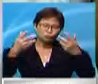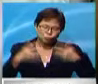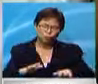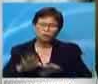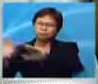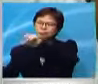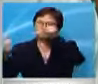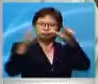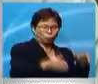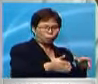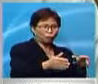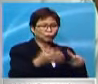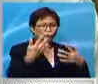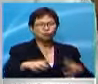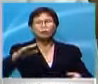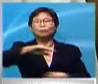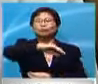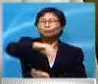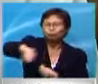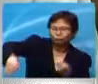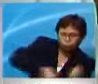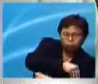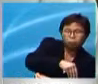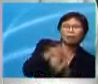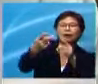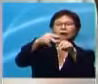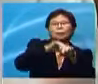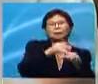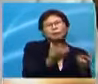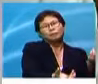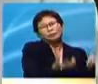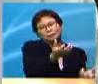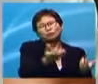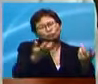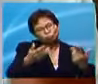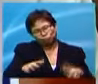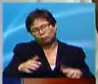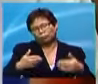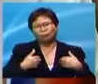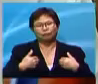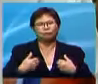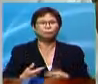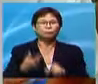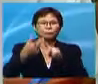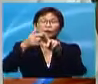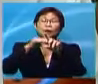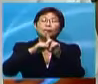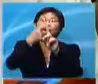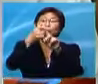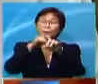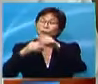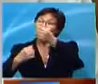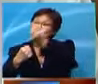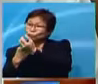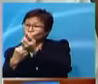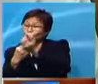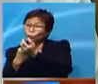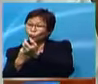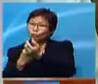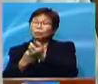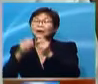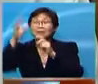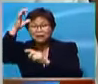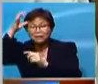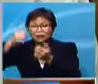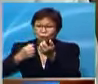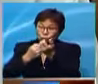Shi sudah ada peralihan kepada barisan nasional daripada sokongan kaum